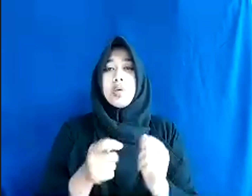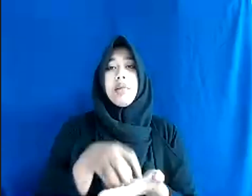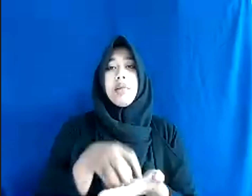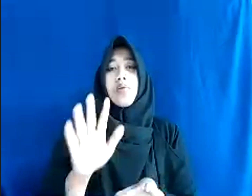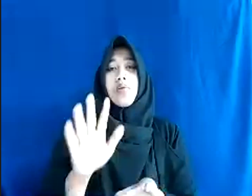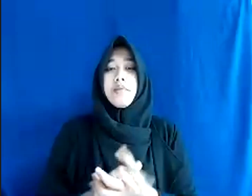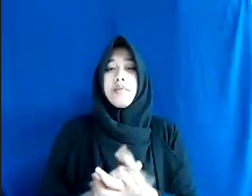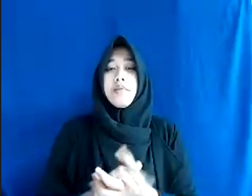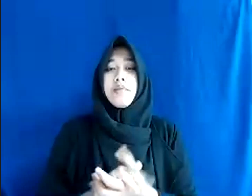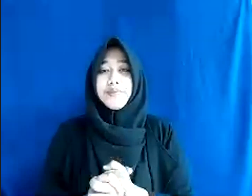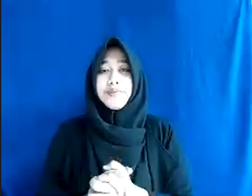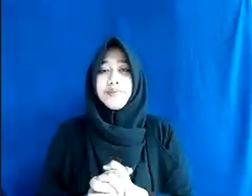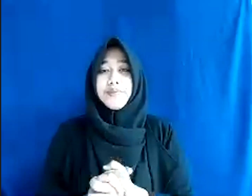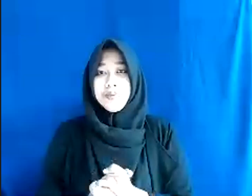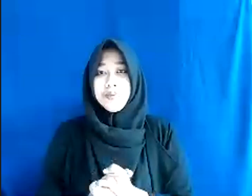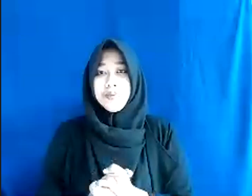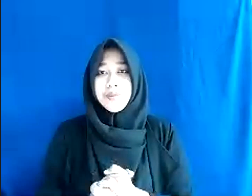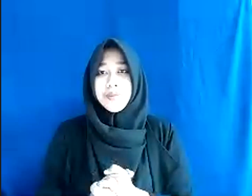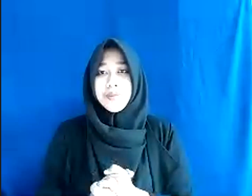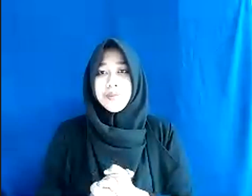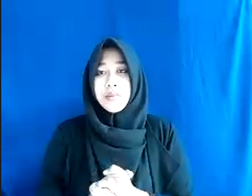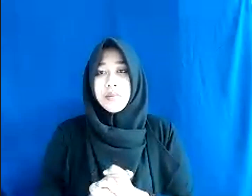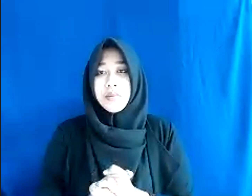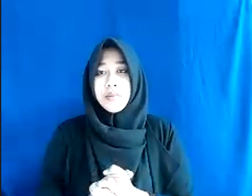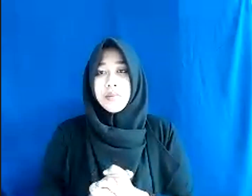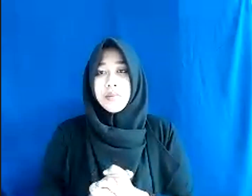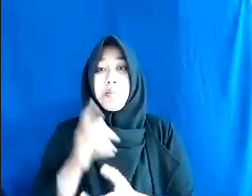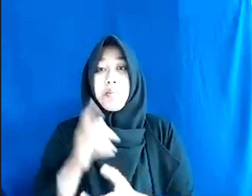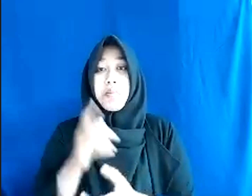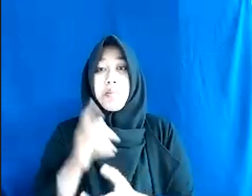ini sedang menggaungkan itu. Itu sebenarnya yang